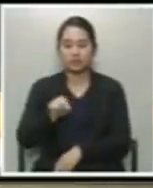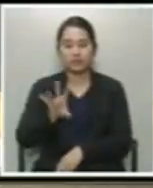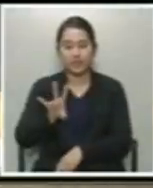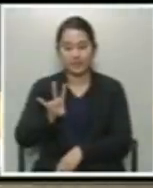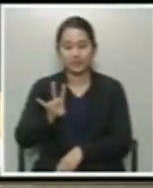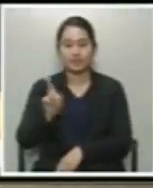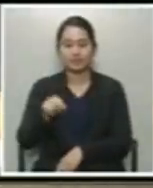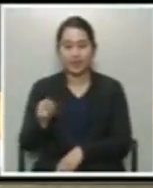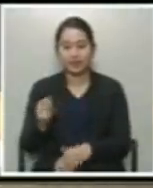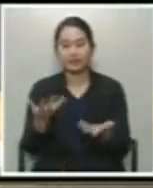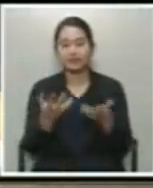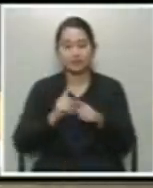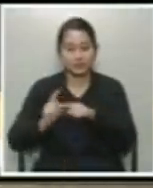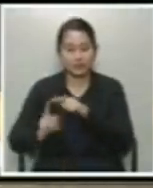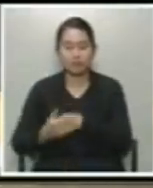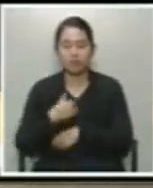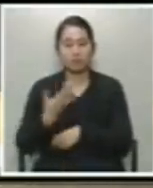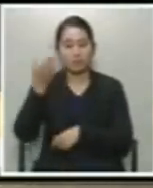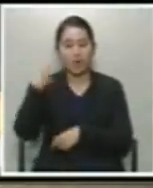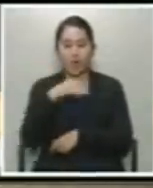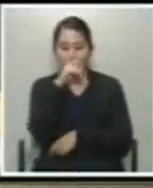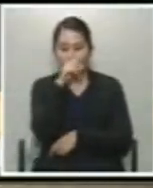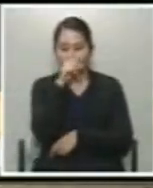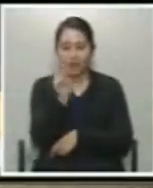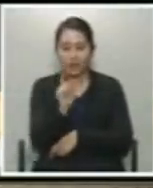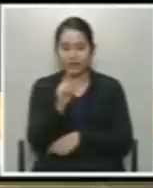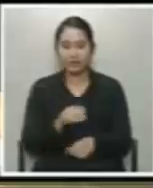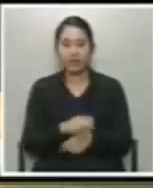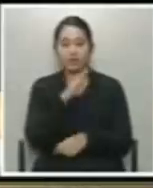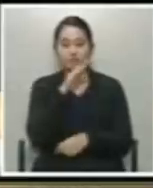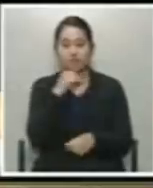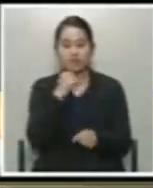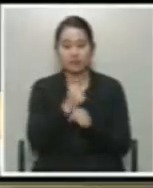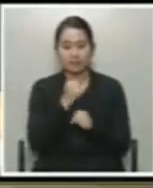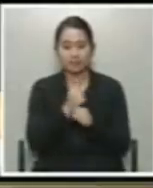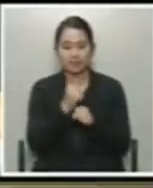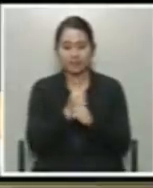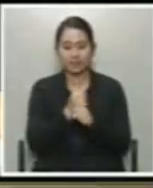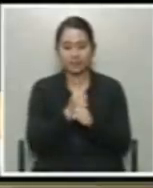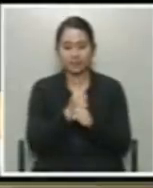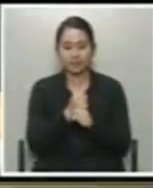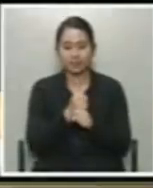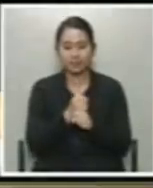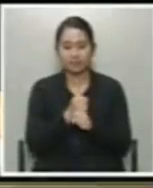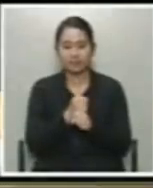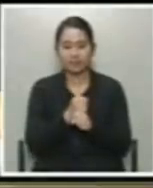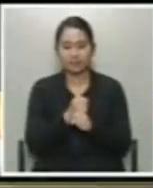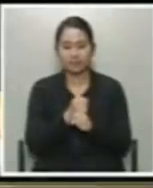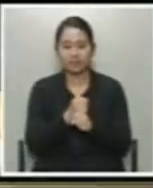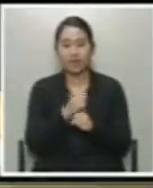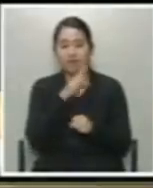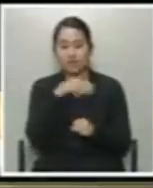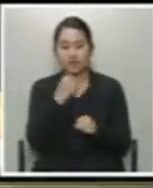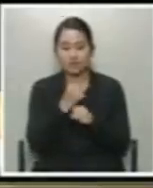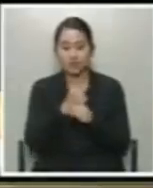ปีผมเคยคำนวณไว้ว่าถ้าเผื่อทำงาน2ชิฟต์3ชิฟต์เงินจะออกมาเท่าไ